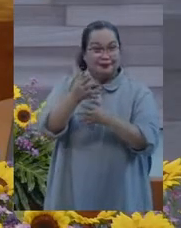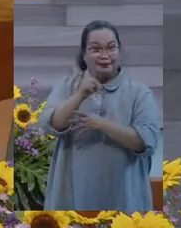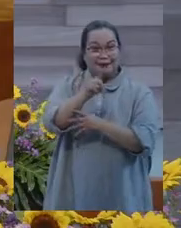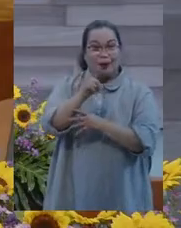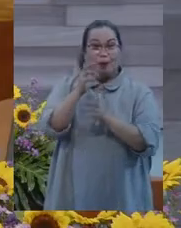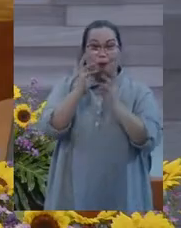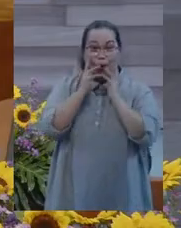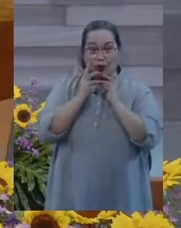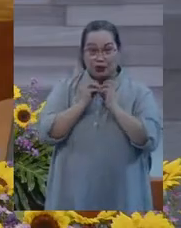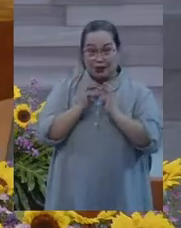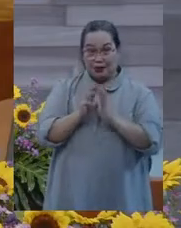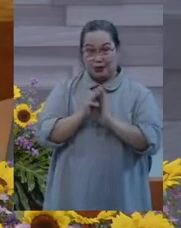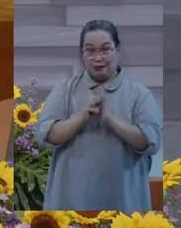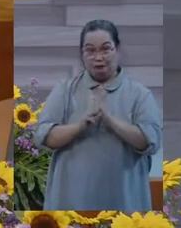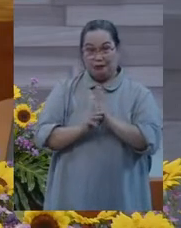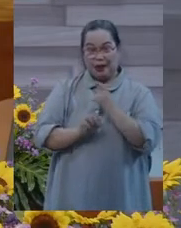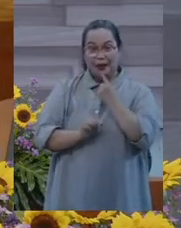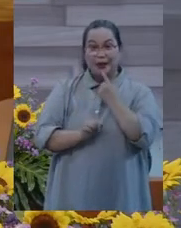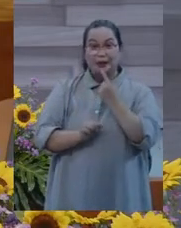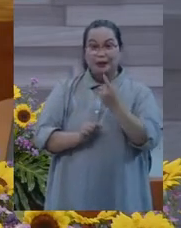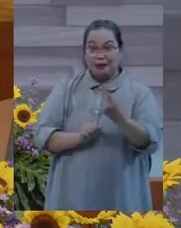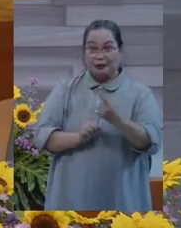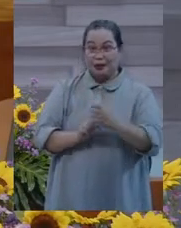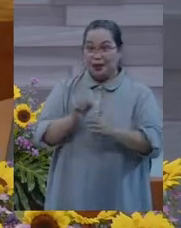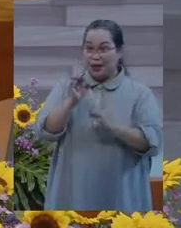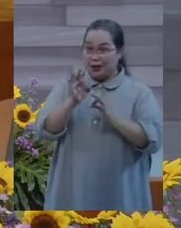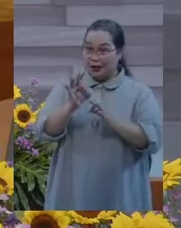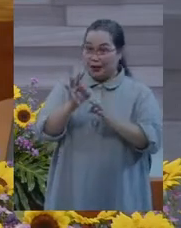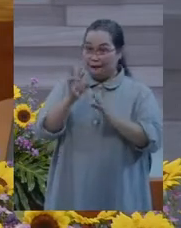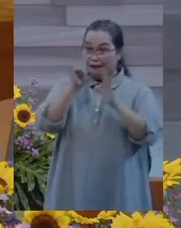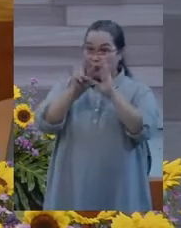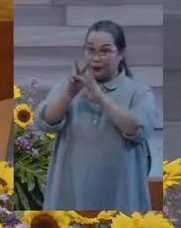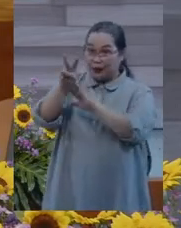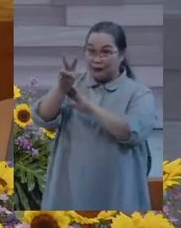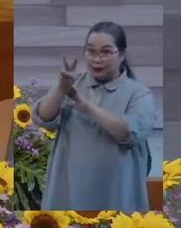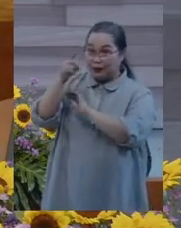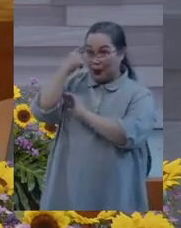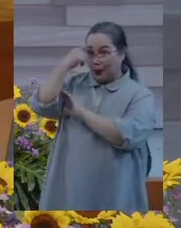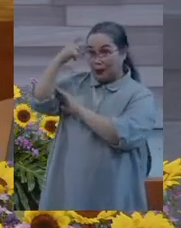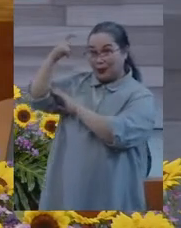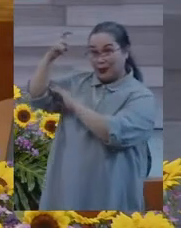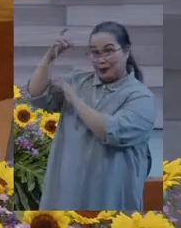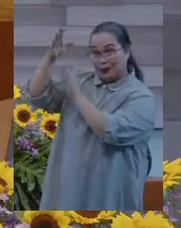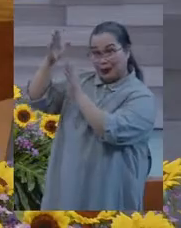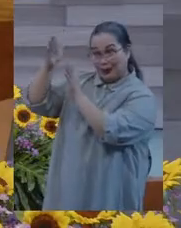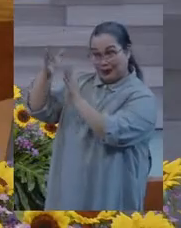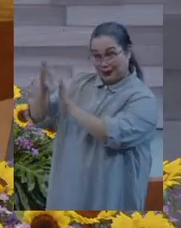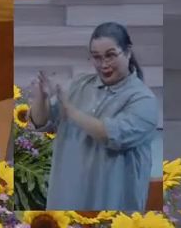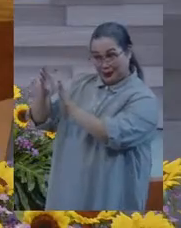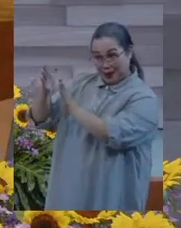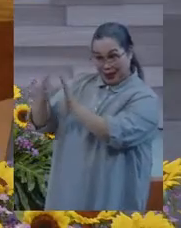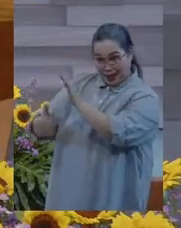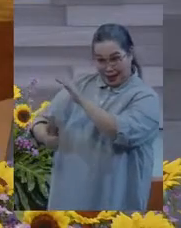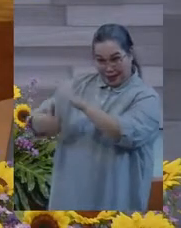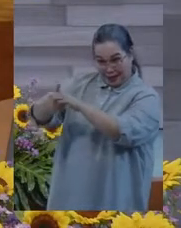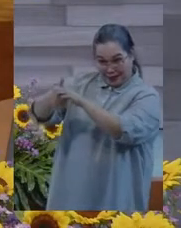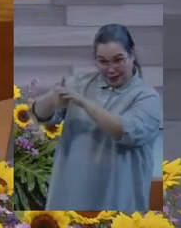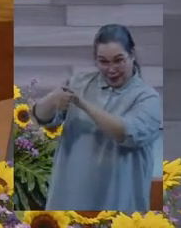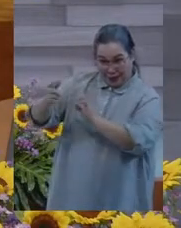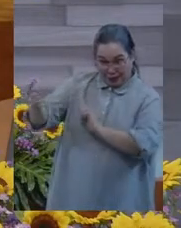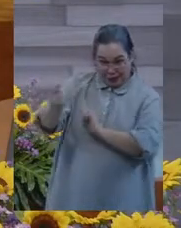ni Moises. Sabi niya, "If a prophet or a dreamer of dreams arises among